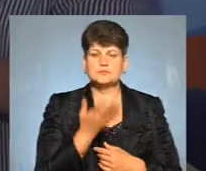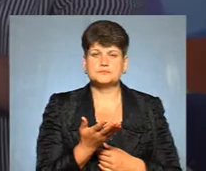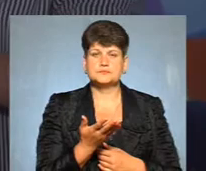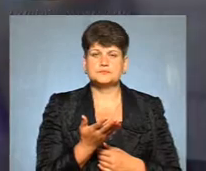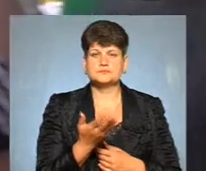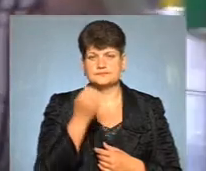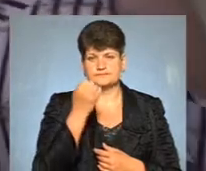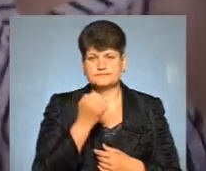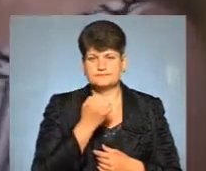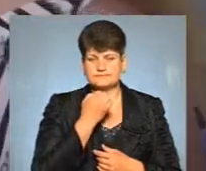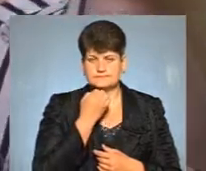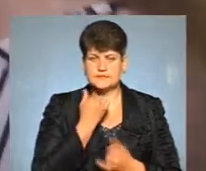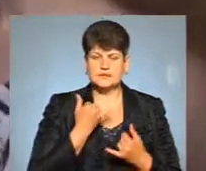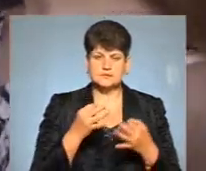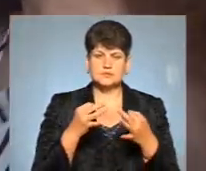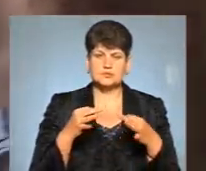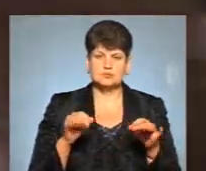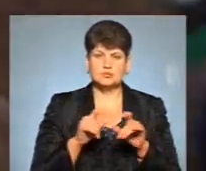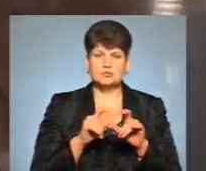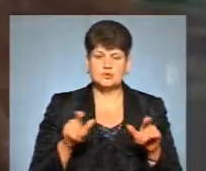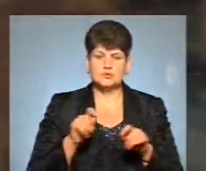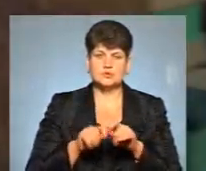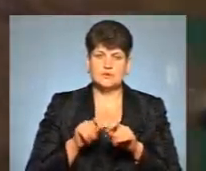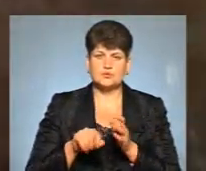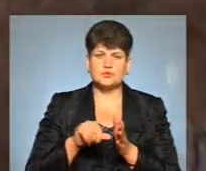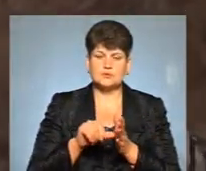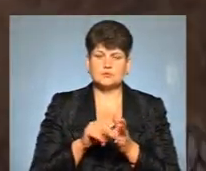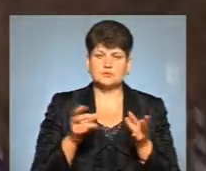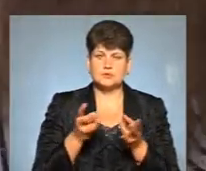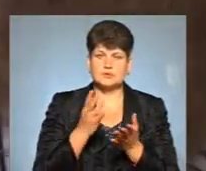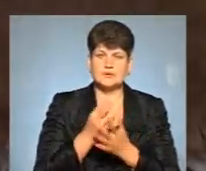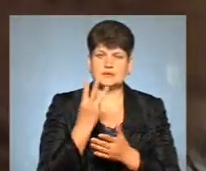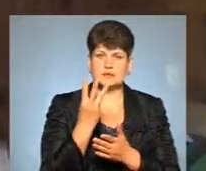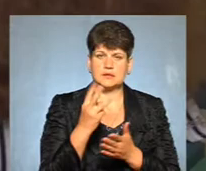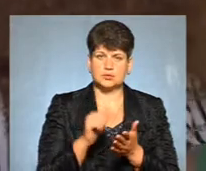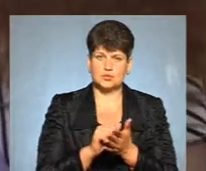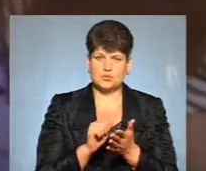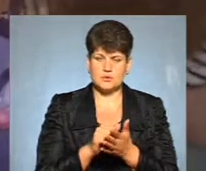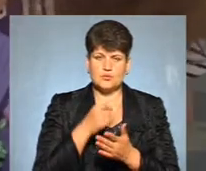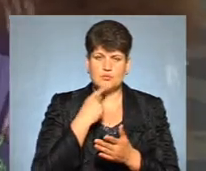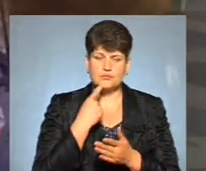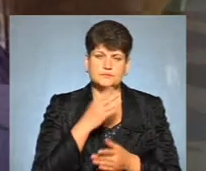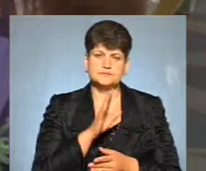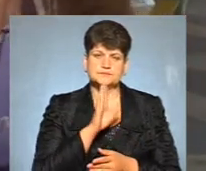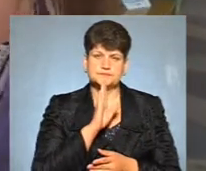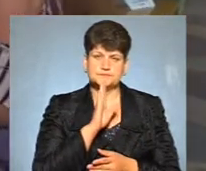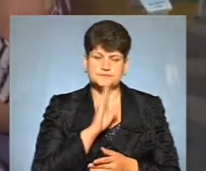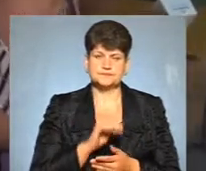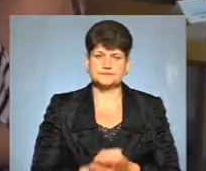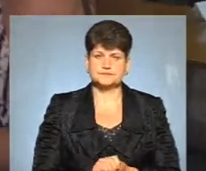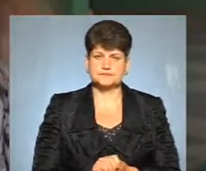Так, дякую. Для допуску до пункту тестування учасникам потрібно мати 3 документи, розповідає абітурієнтка Ірина